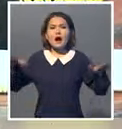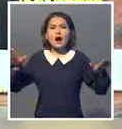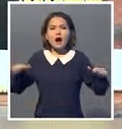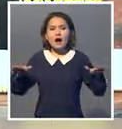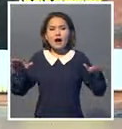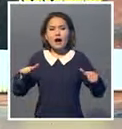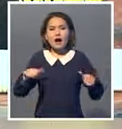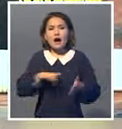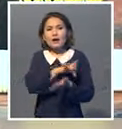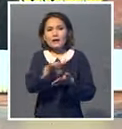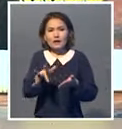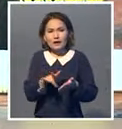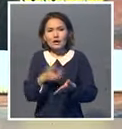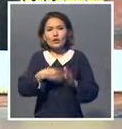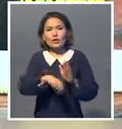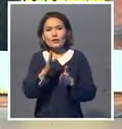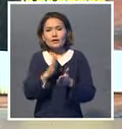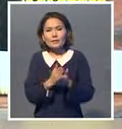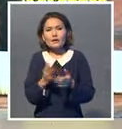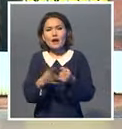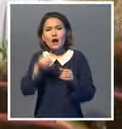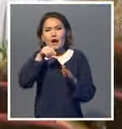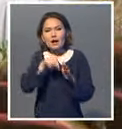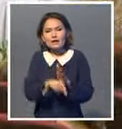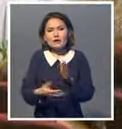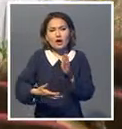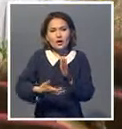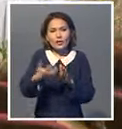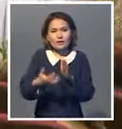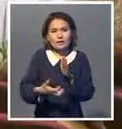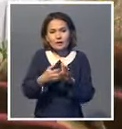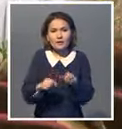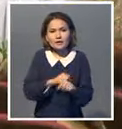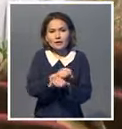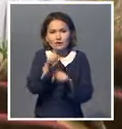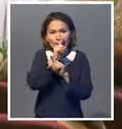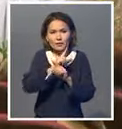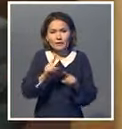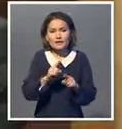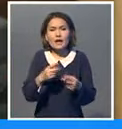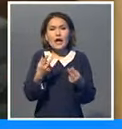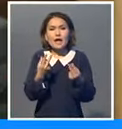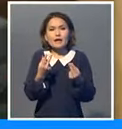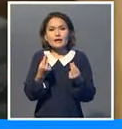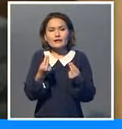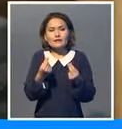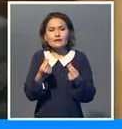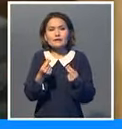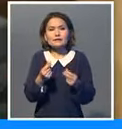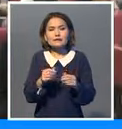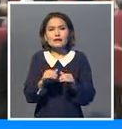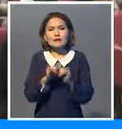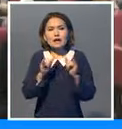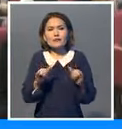Арқалықтың тірлігі бокситке бағынышты емес, сондықтан қазба кенінің сарқылуы қала тұрмысын тоқыратпайды. Инвестиция және даму вице-министрі